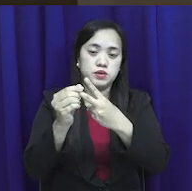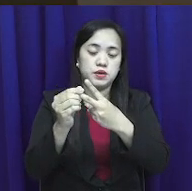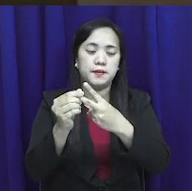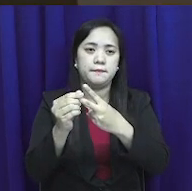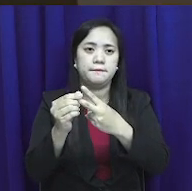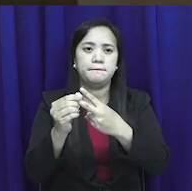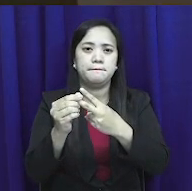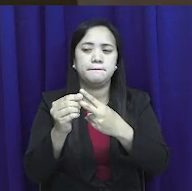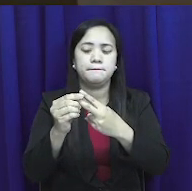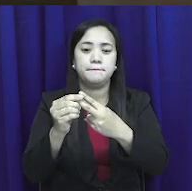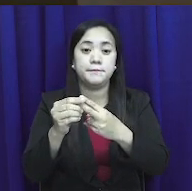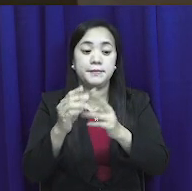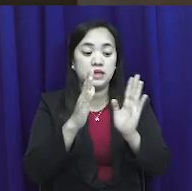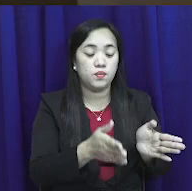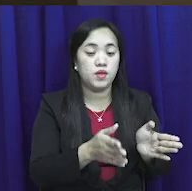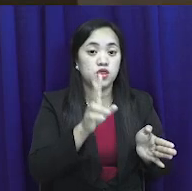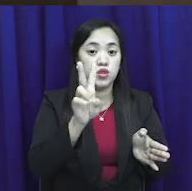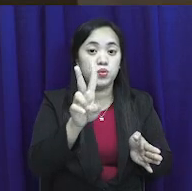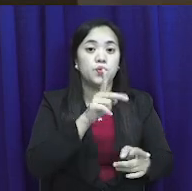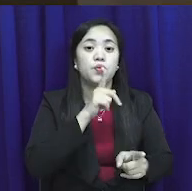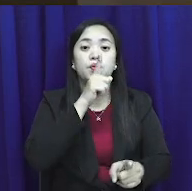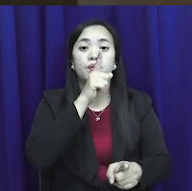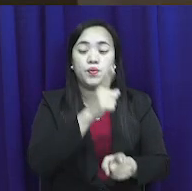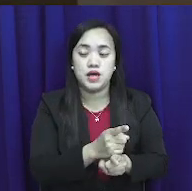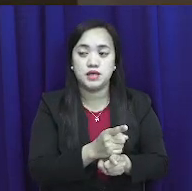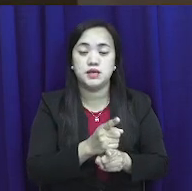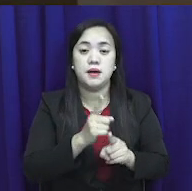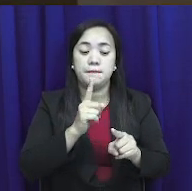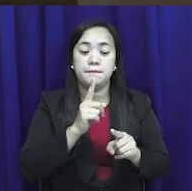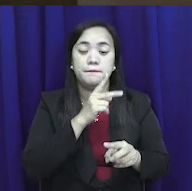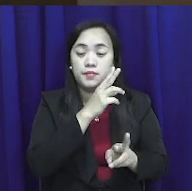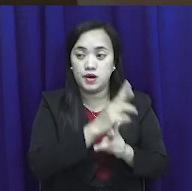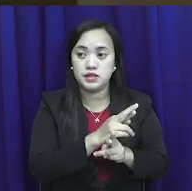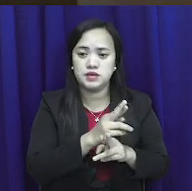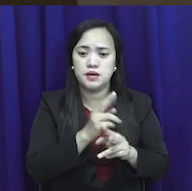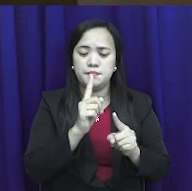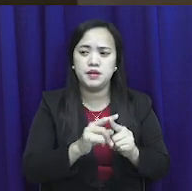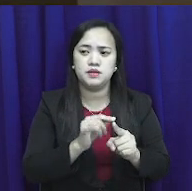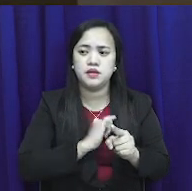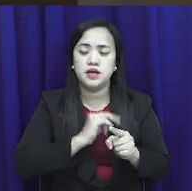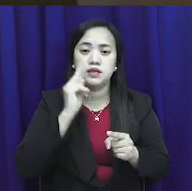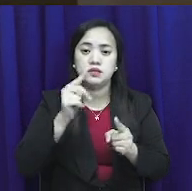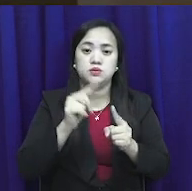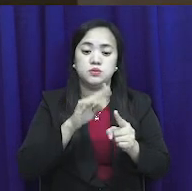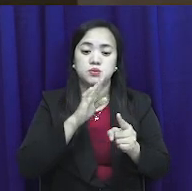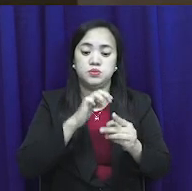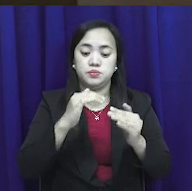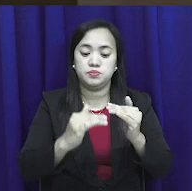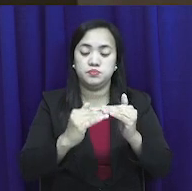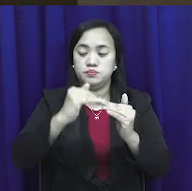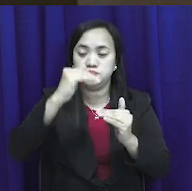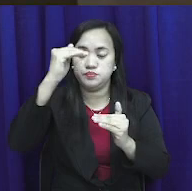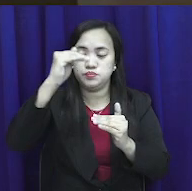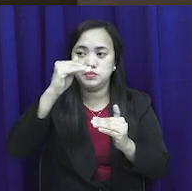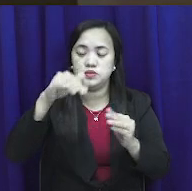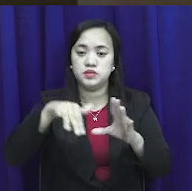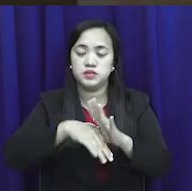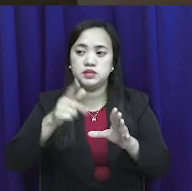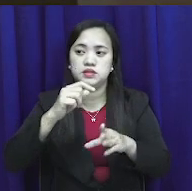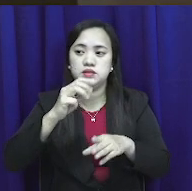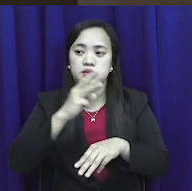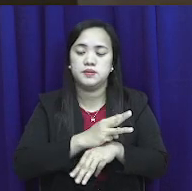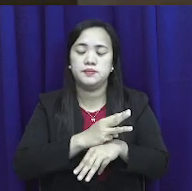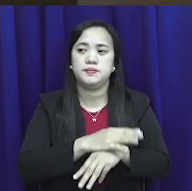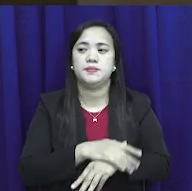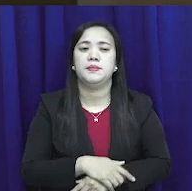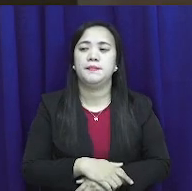kailangan akong magtrabaho pero kailangan ko rin na umangat din pa rin ako na sa Ministry ko Sabi